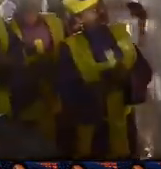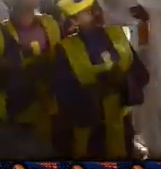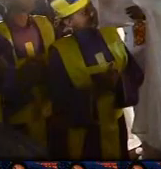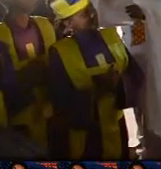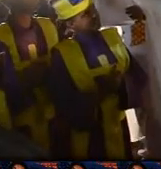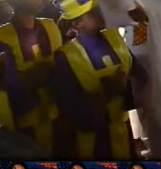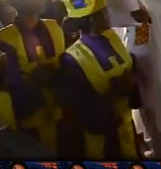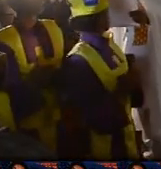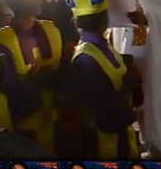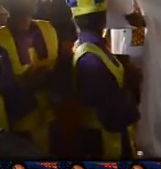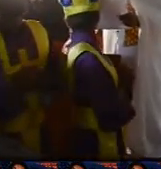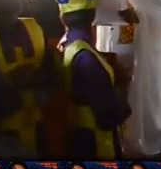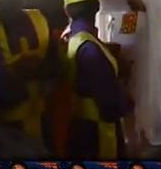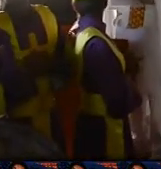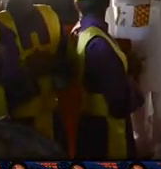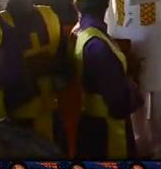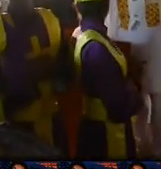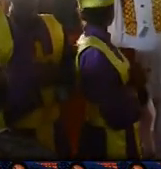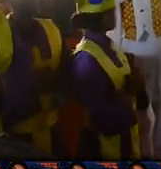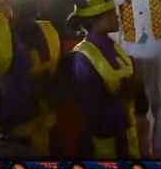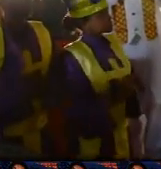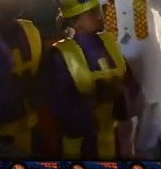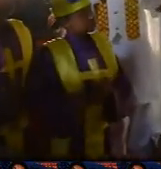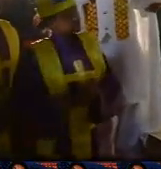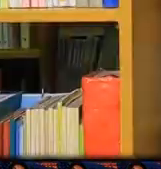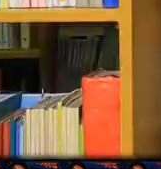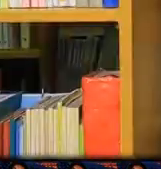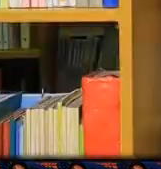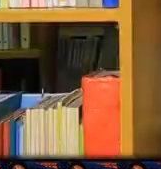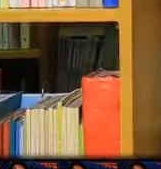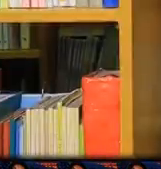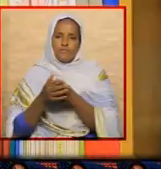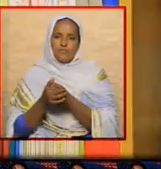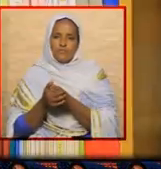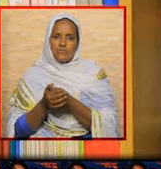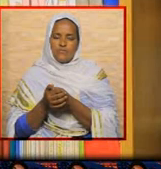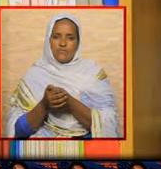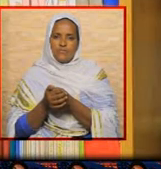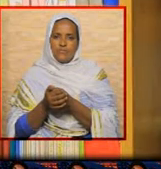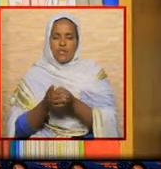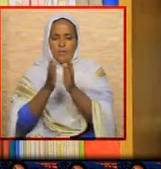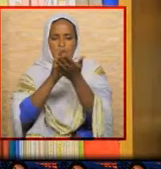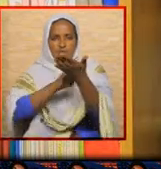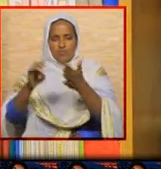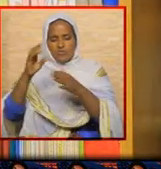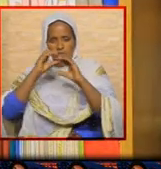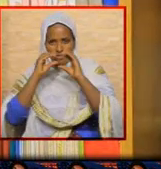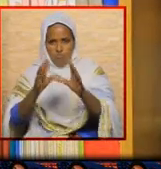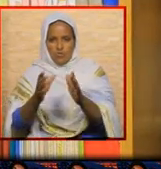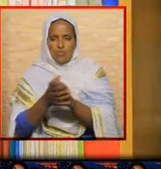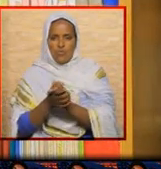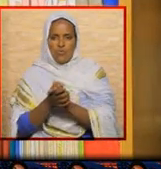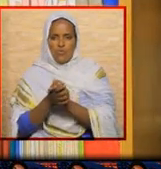የገዳሙን ታሪክ ለማስተዋወስ ያህል ይህን መርሐ ግብር አቀረብንላችሁ። ወደ ቀጣዩ መርሐ ግብር እናልፋለን። በመጽሐፍ ቅዱስ አስተምህሮ ወንዶቹ